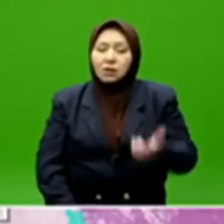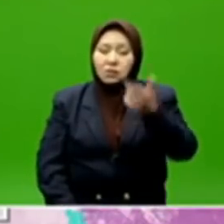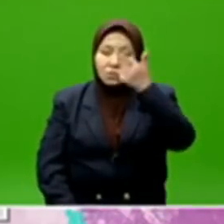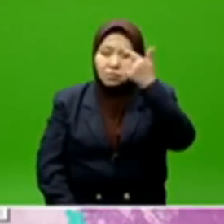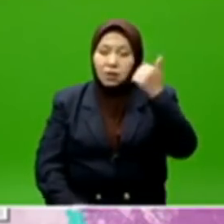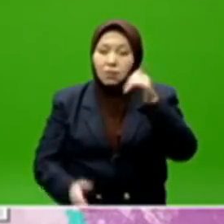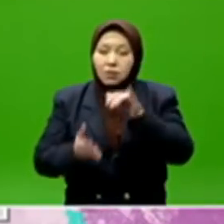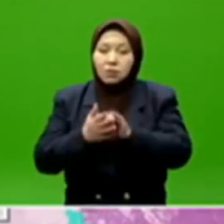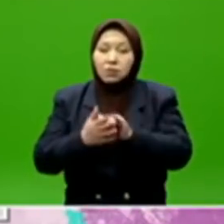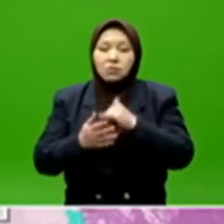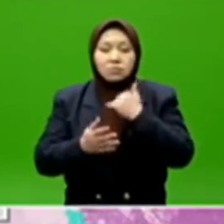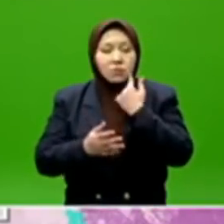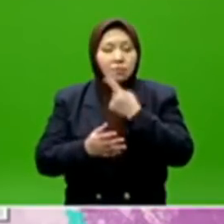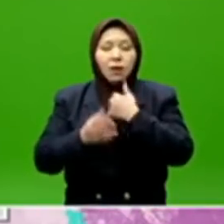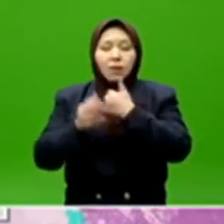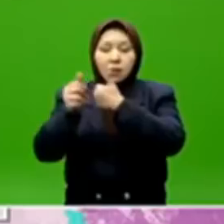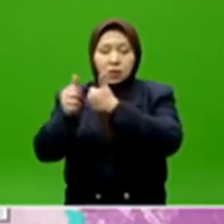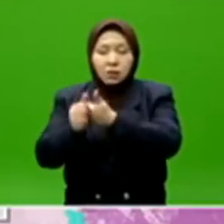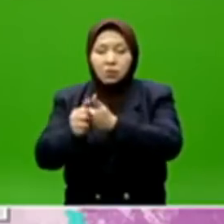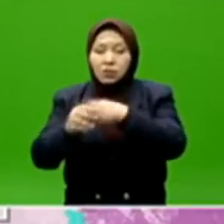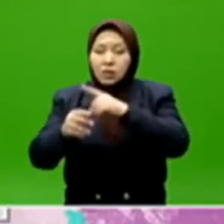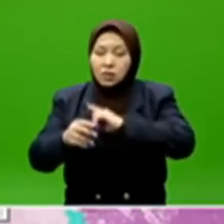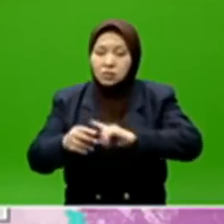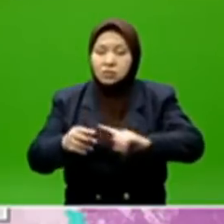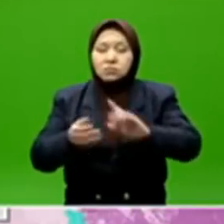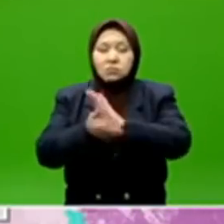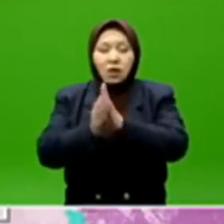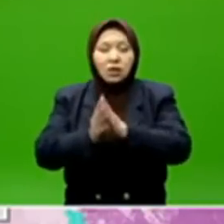ومن عصاني